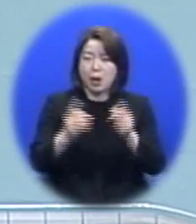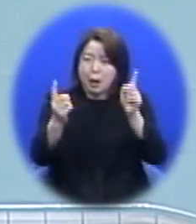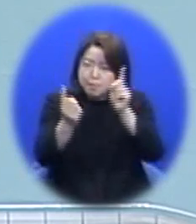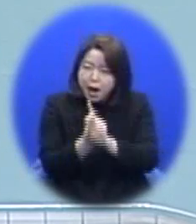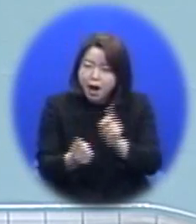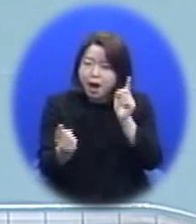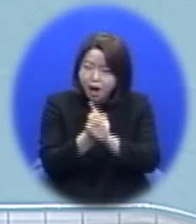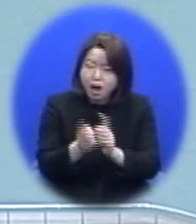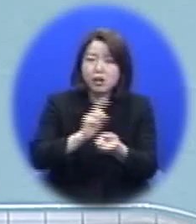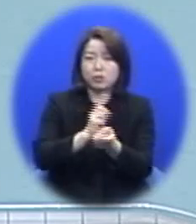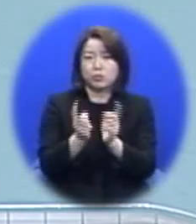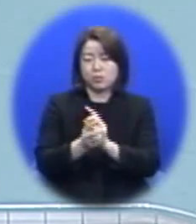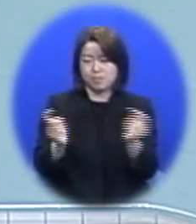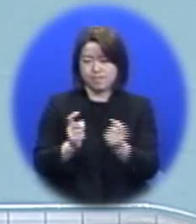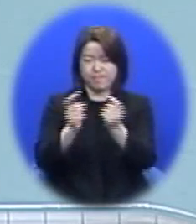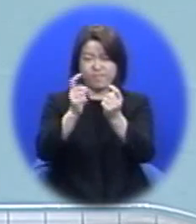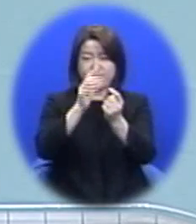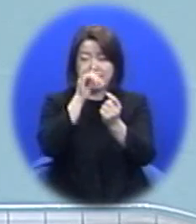만나기만 하면 서로 싸워요.